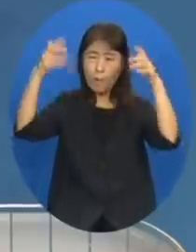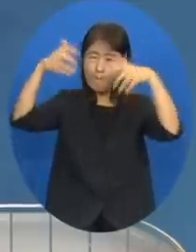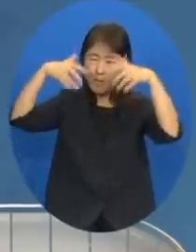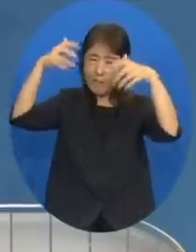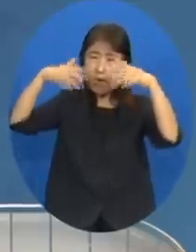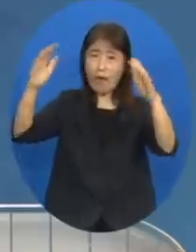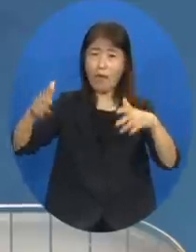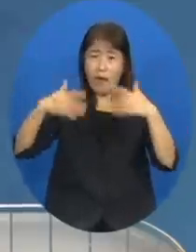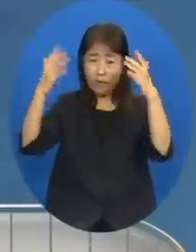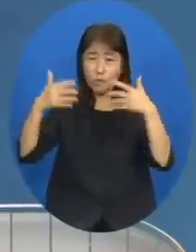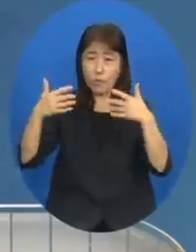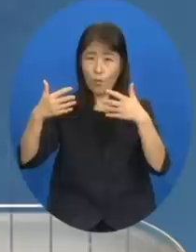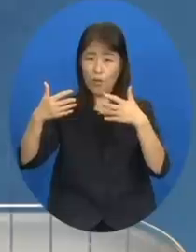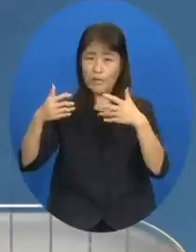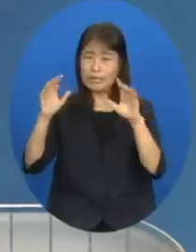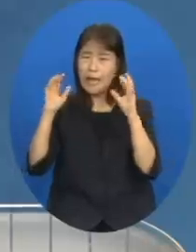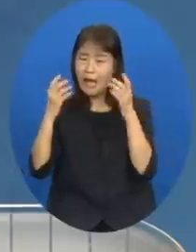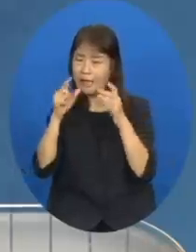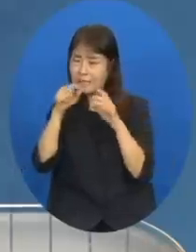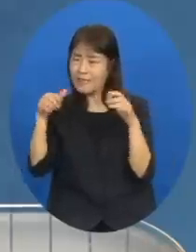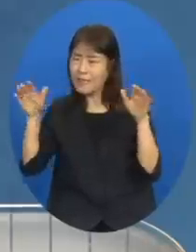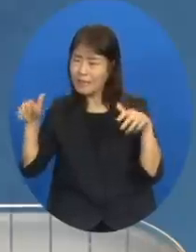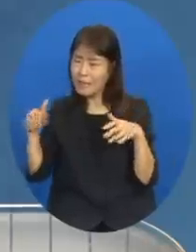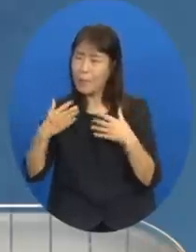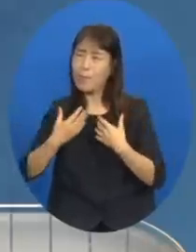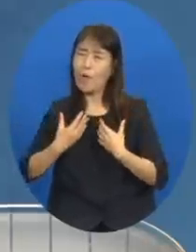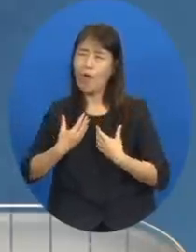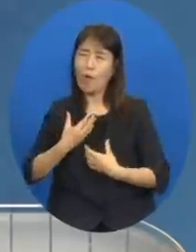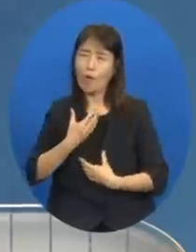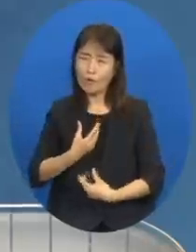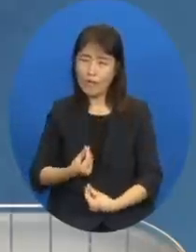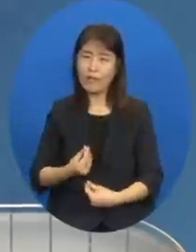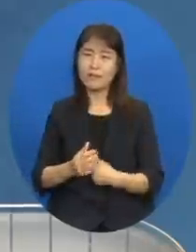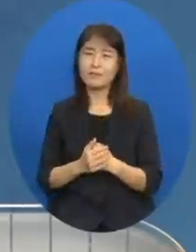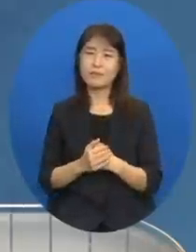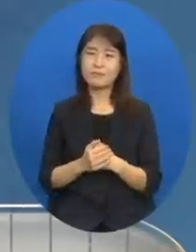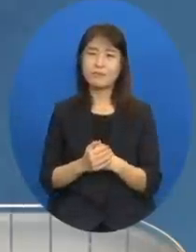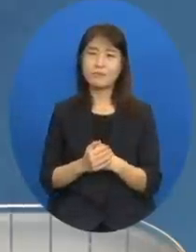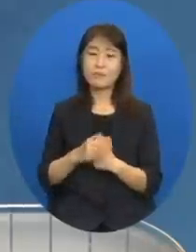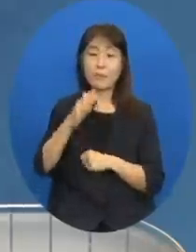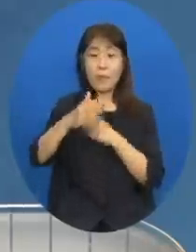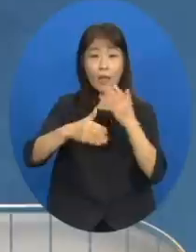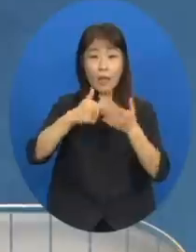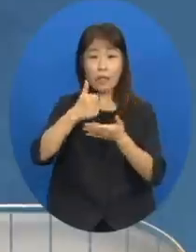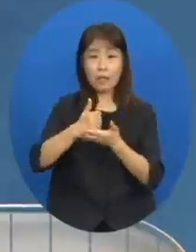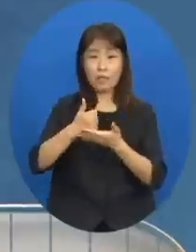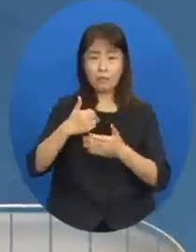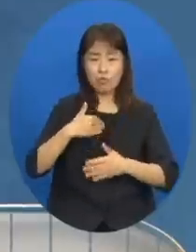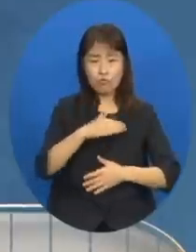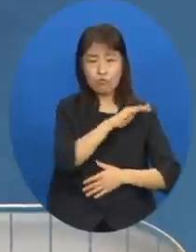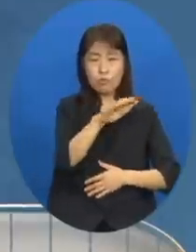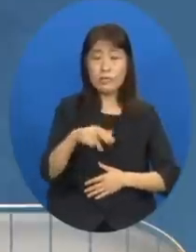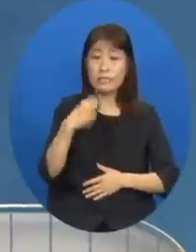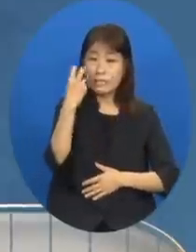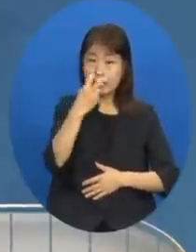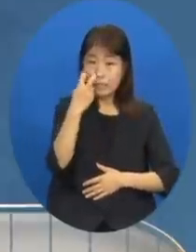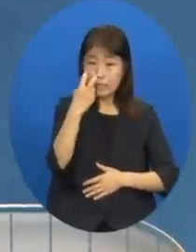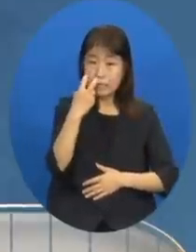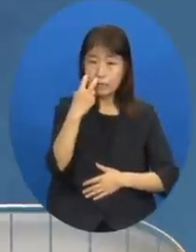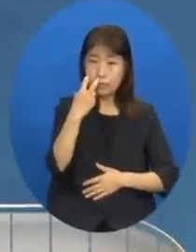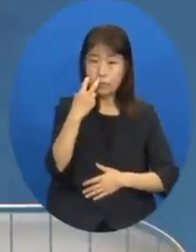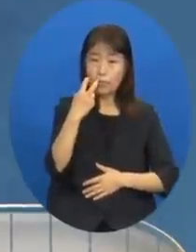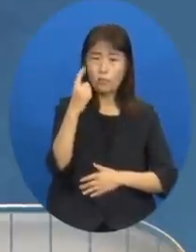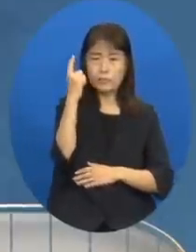새끼는 그렇게 편안할 수가 없어요 하나님이 우리를 지키고 보호하시는 데는이 두